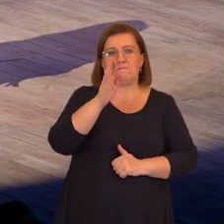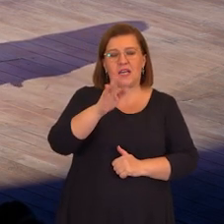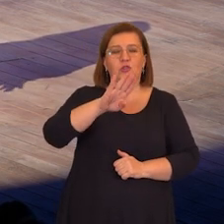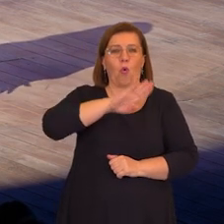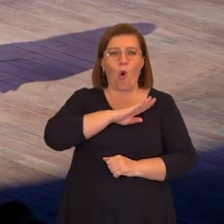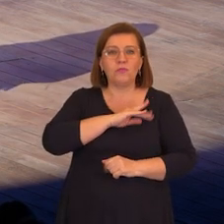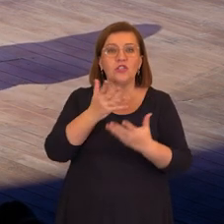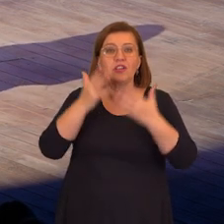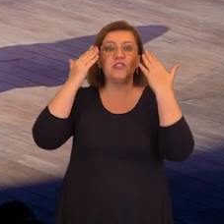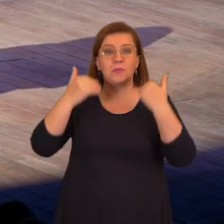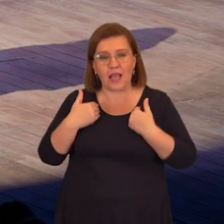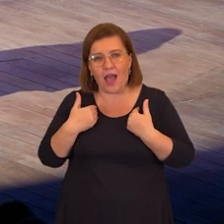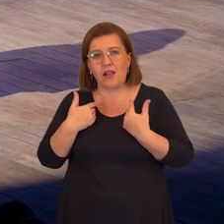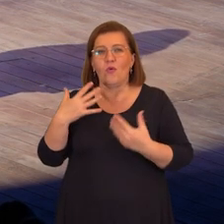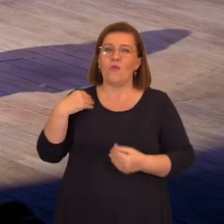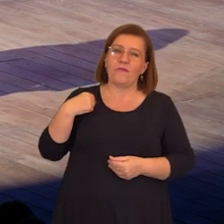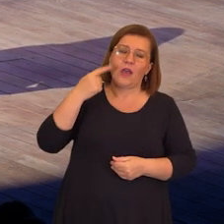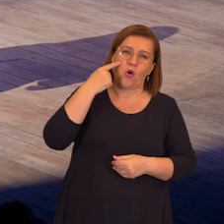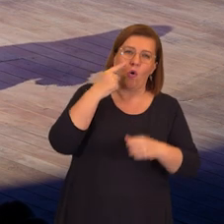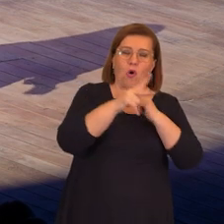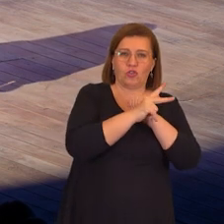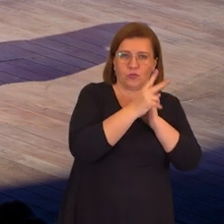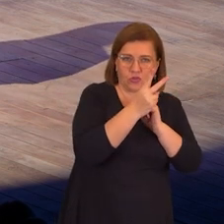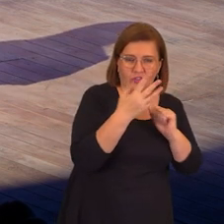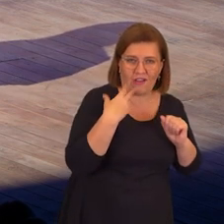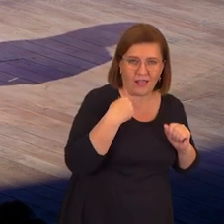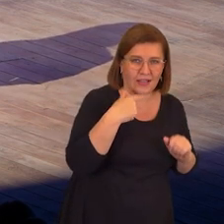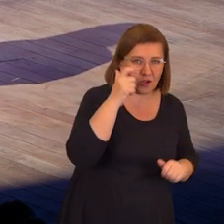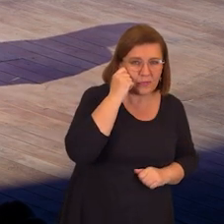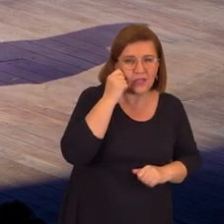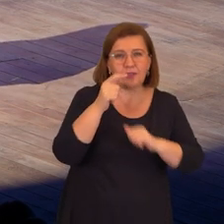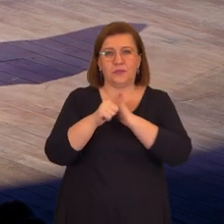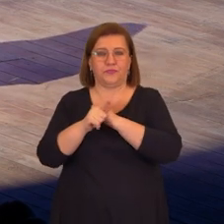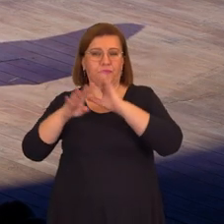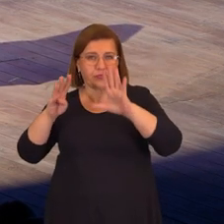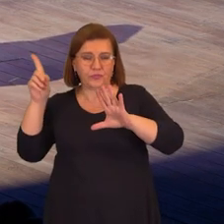około 82 lat pani i 79 pan.